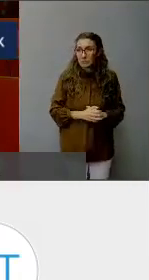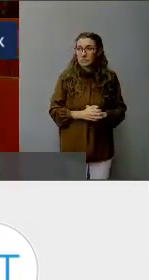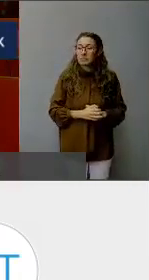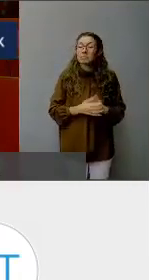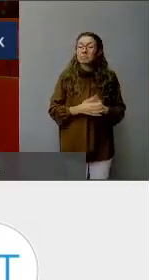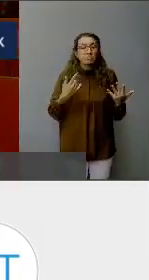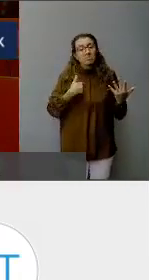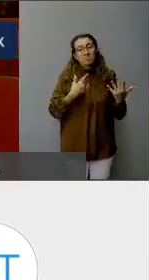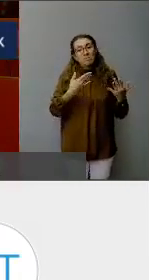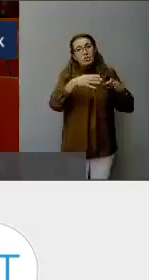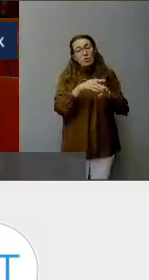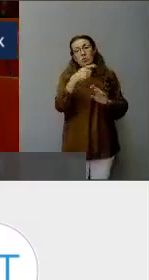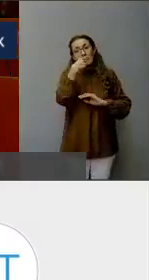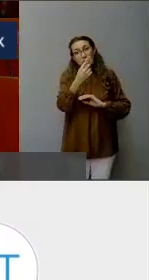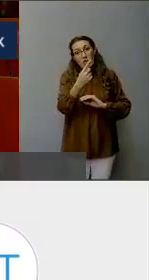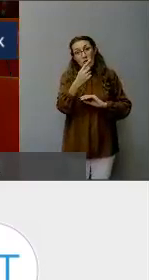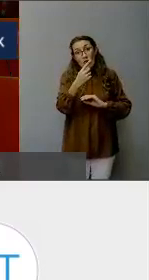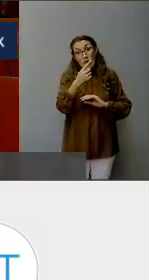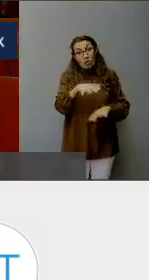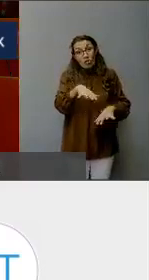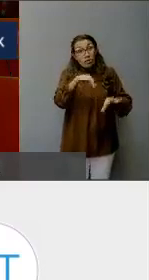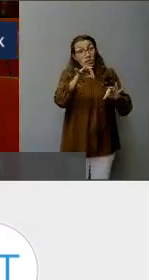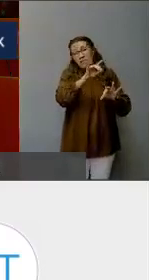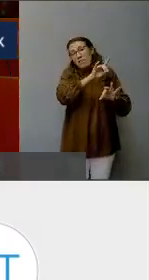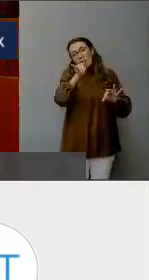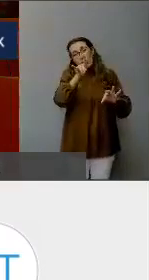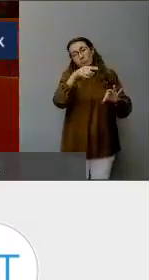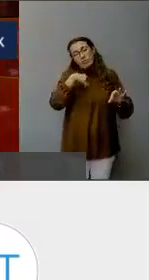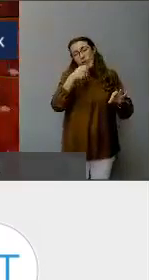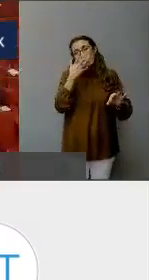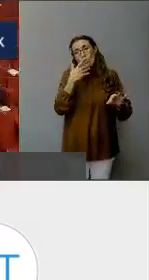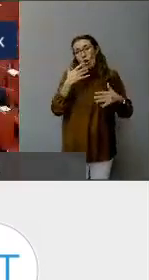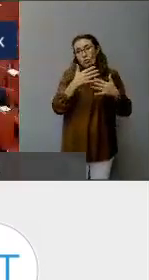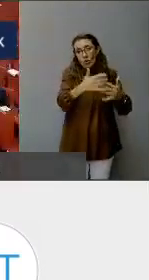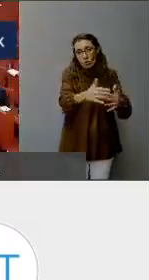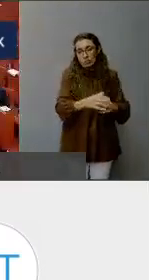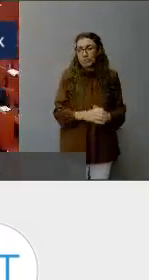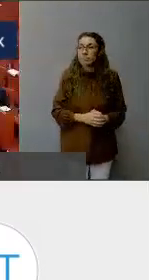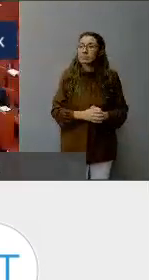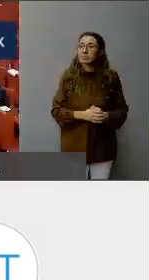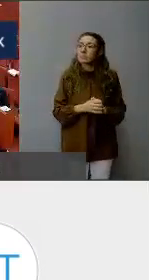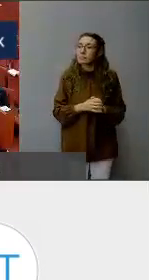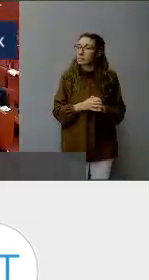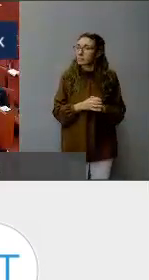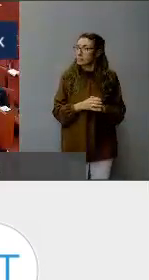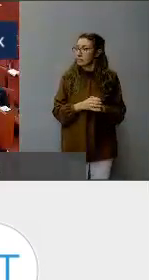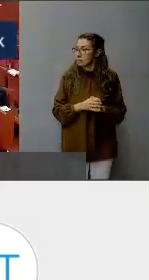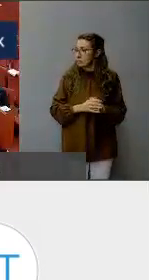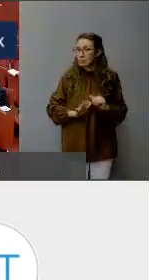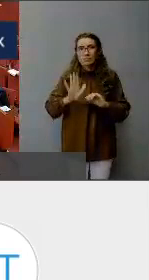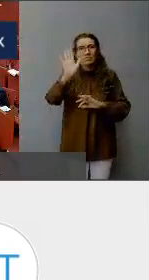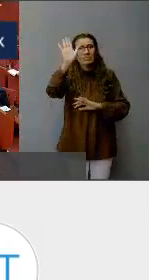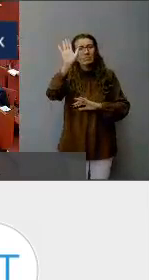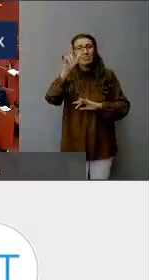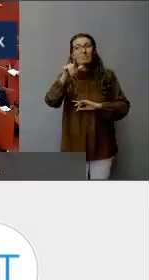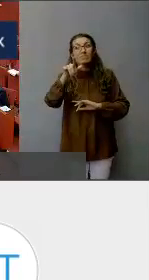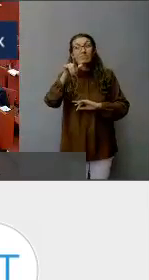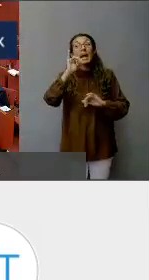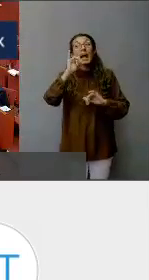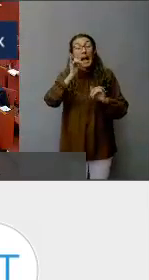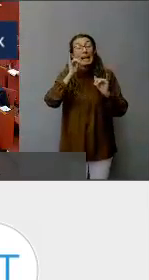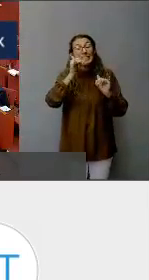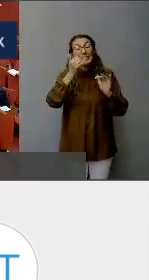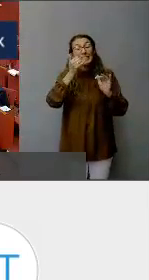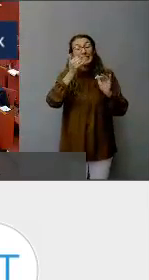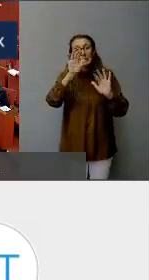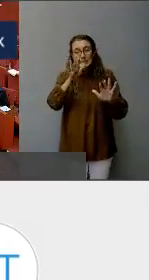qui dicendo no alla sospensiva andiamo avanti allora terminati libro scrivete sulla questione si consigliere campanella sono già si era